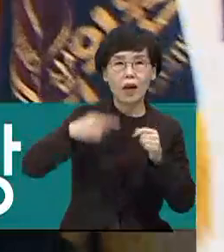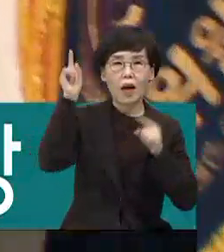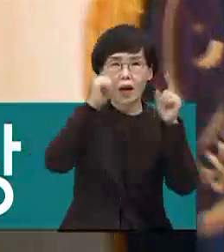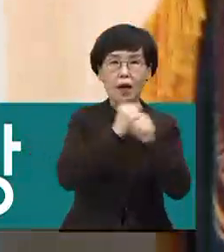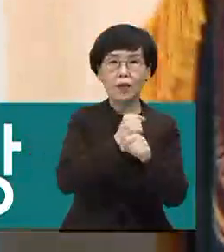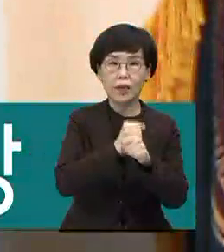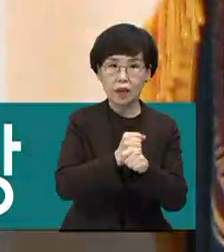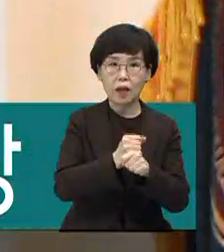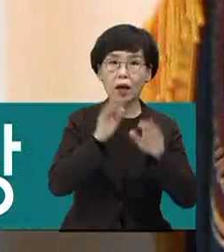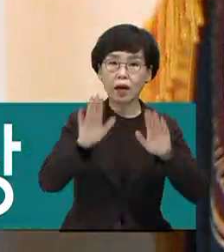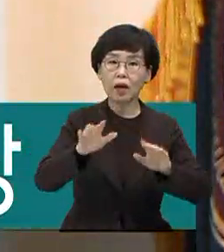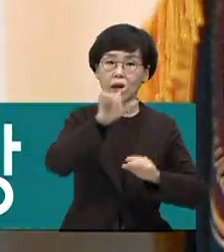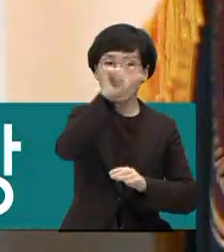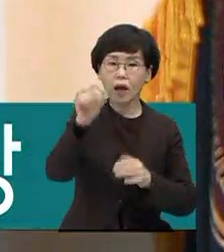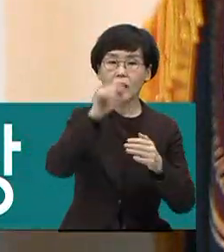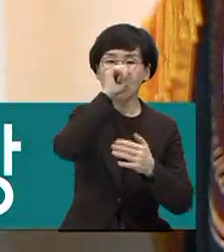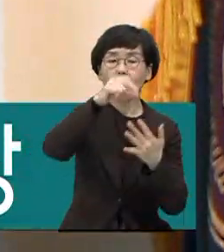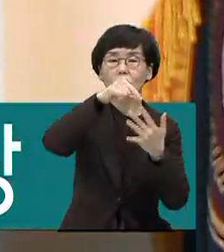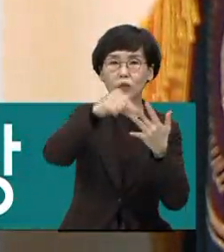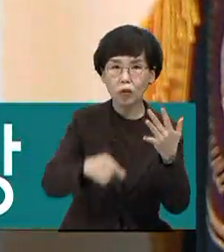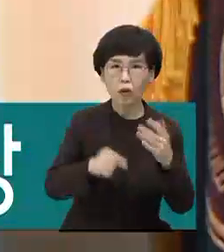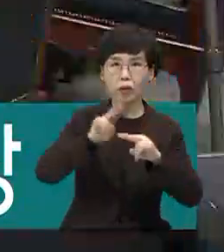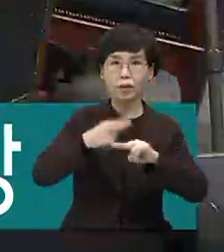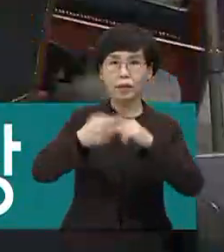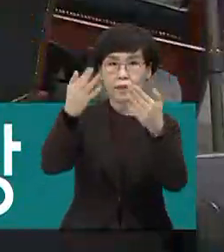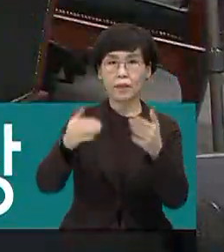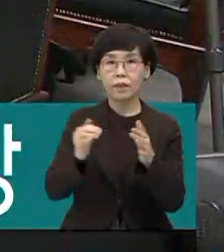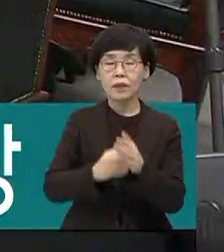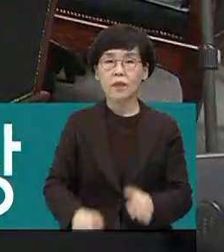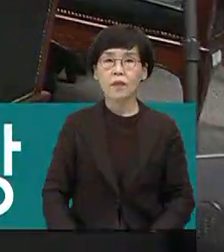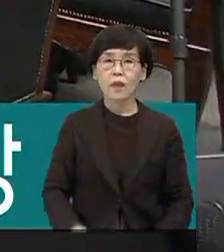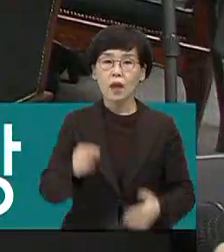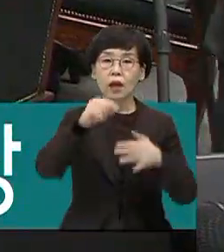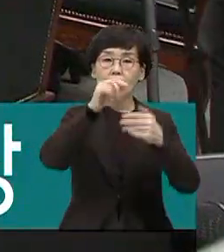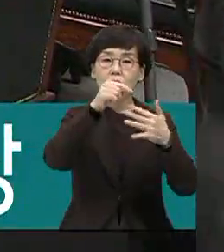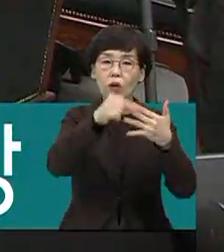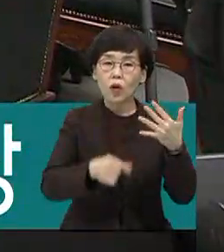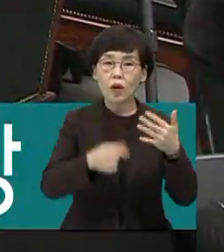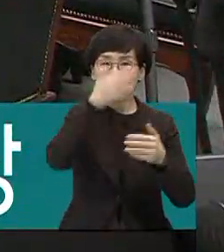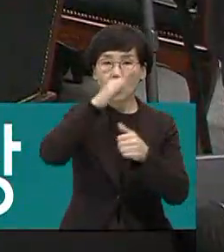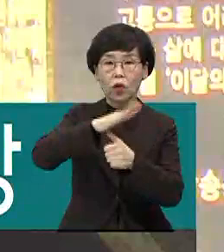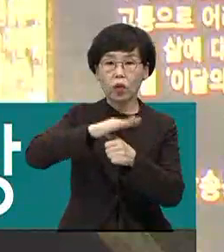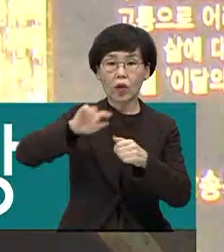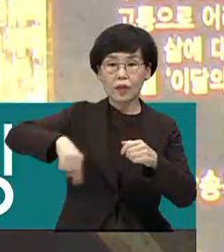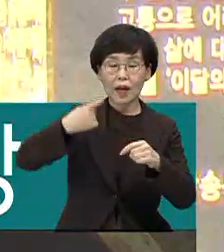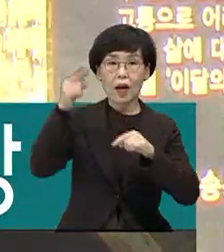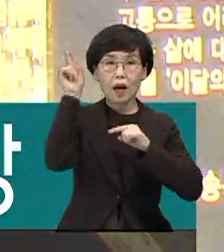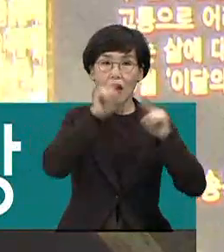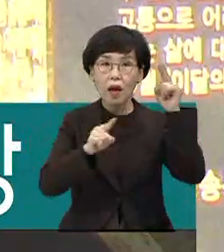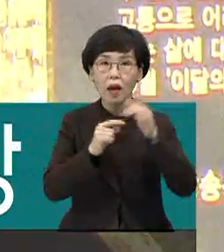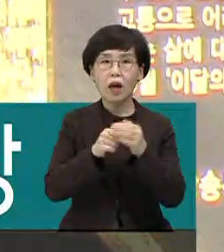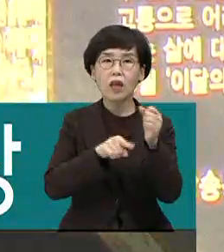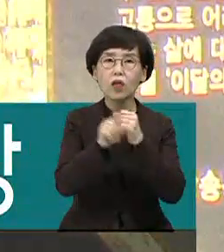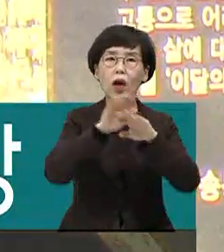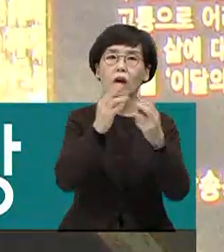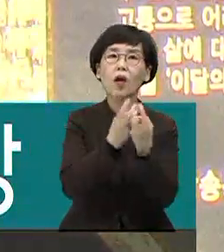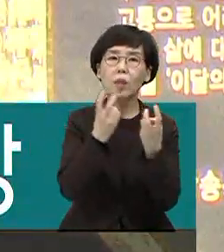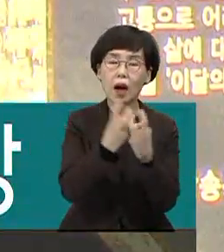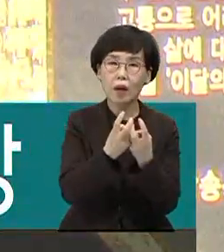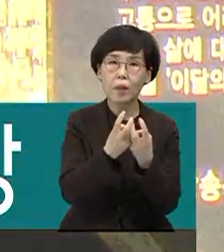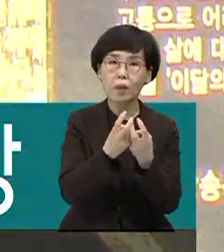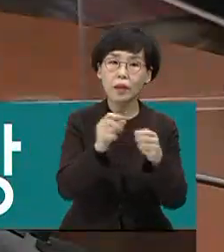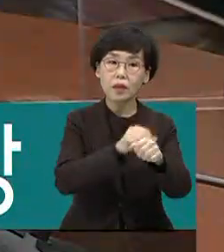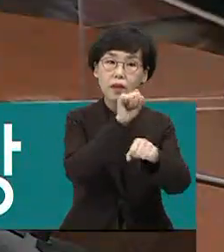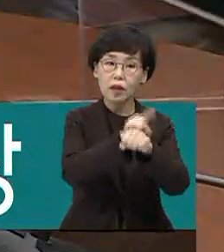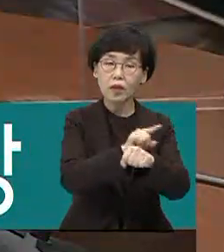선정한 이달의 좋은 프로그램 뉴미디어 부문을 수상했습니다. 이 프로그램은 청소년 자해의 이유와 해결 방안을 웹 콘텐츠의